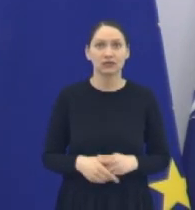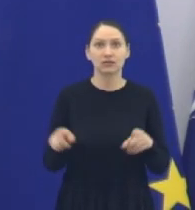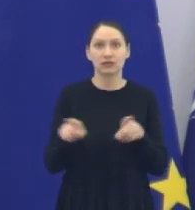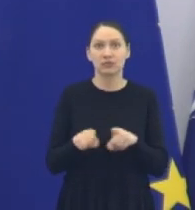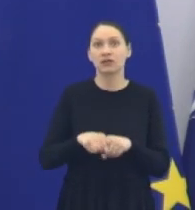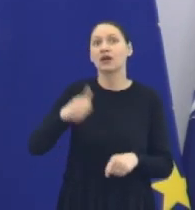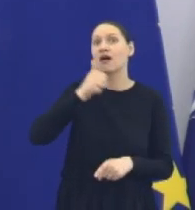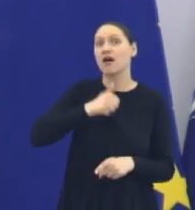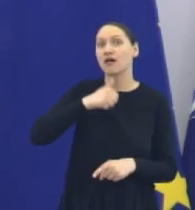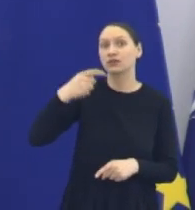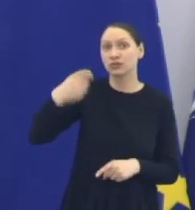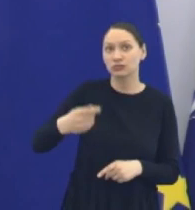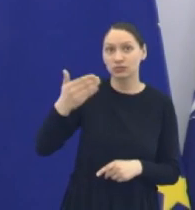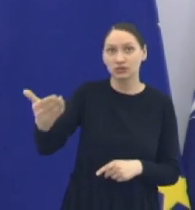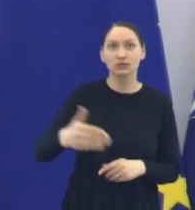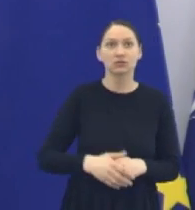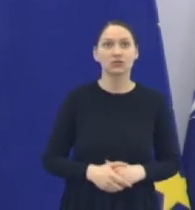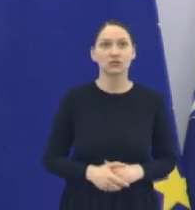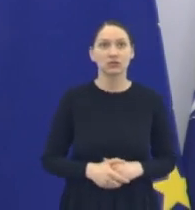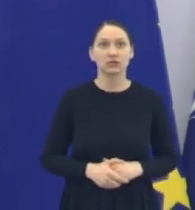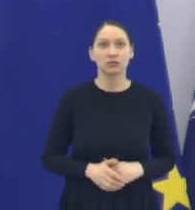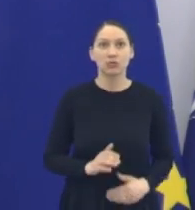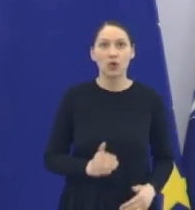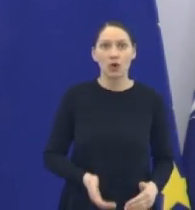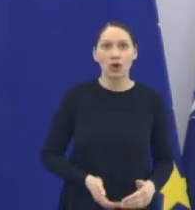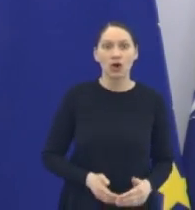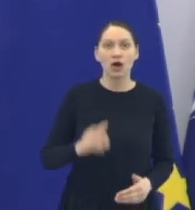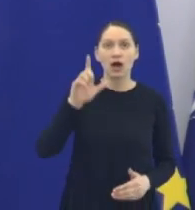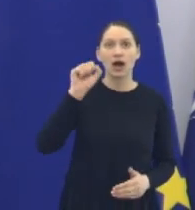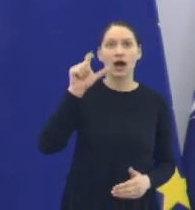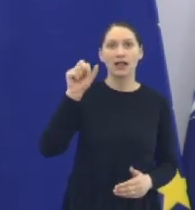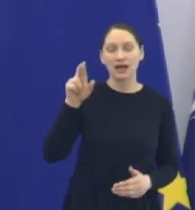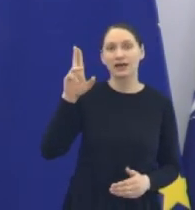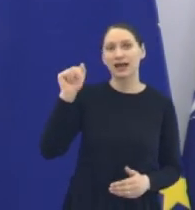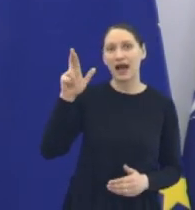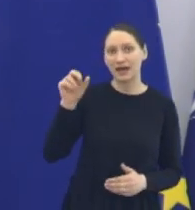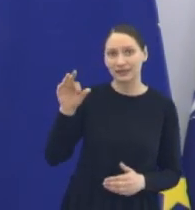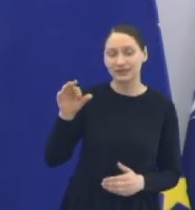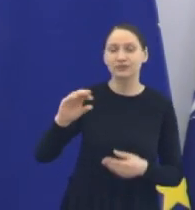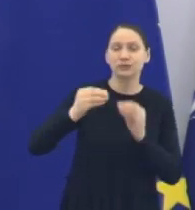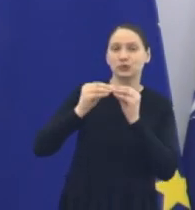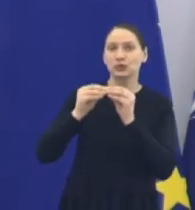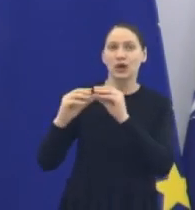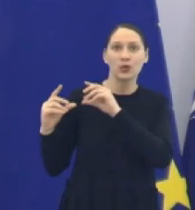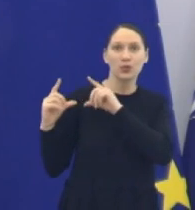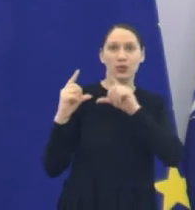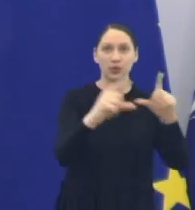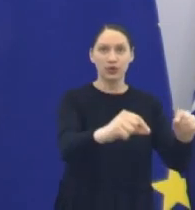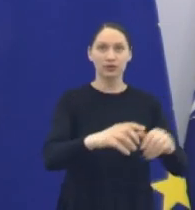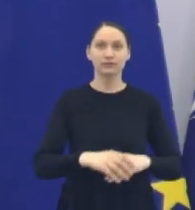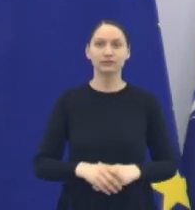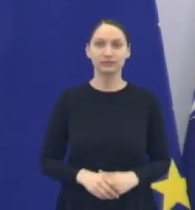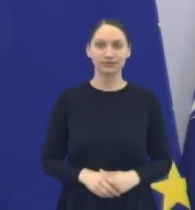Estijos prezidentu ponu Alaru Karisu. Tai vizitas buvo